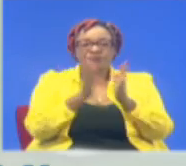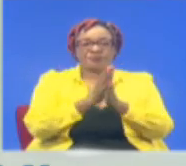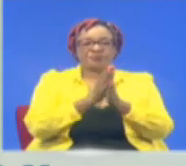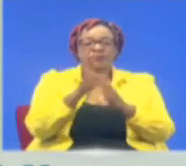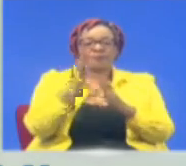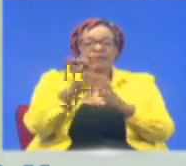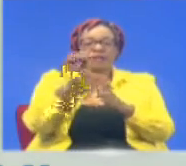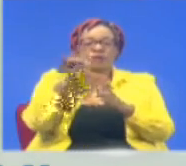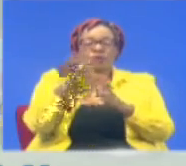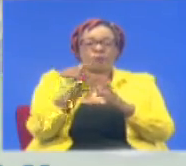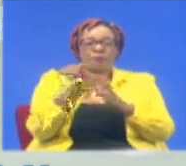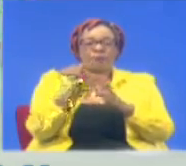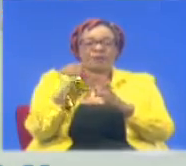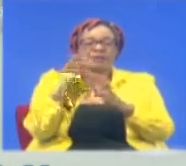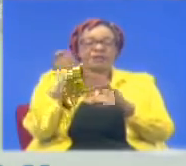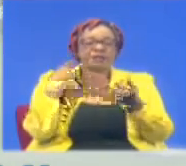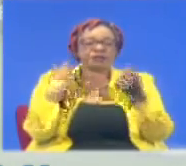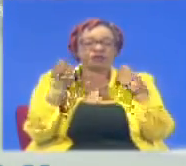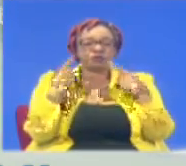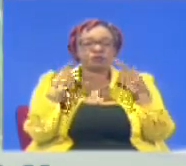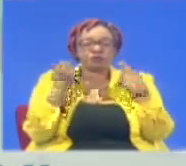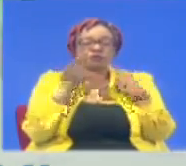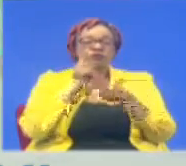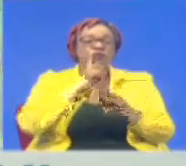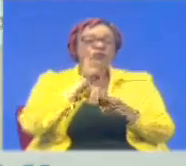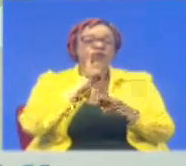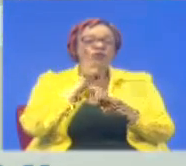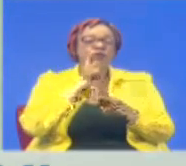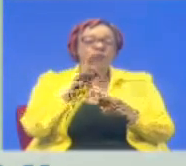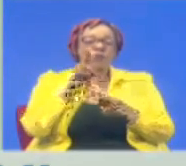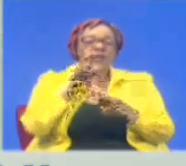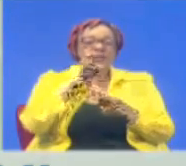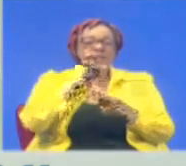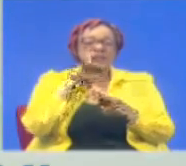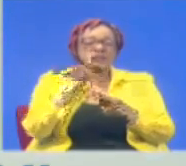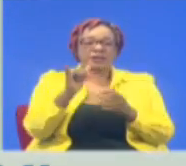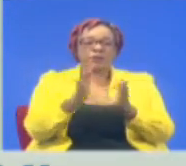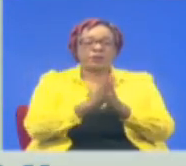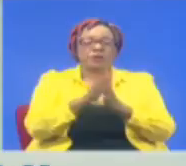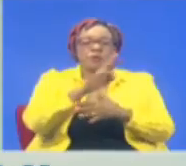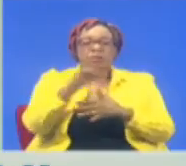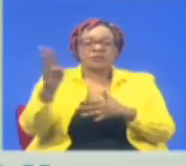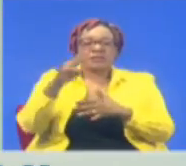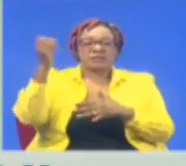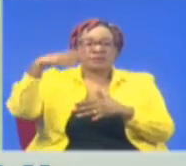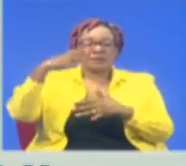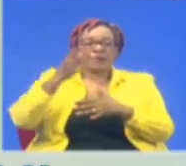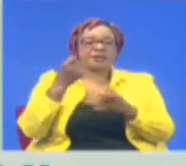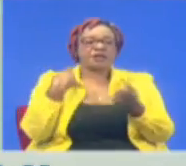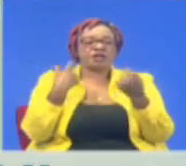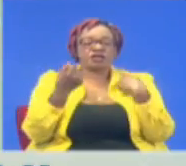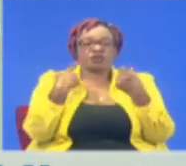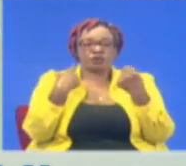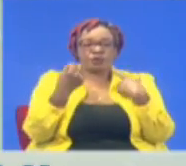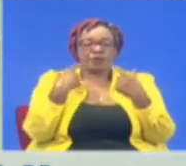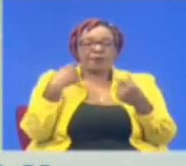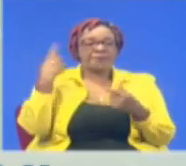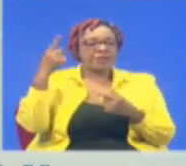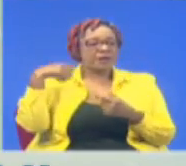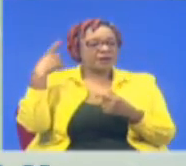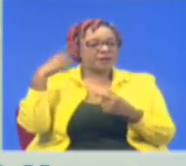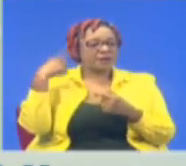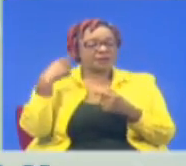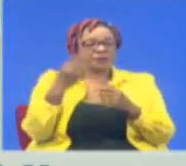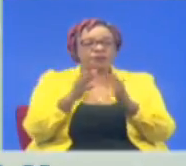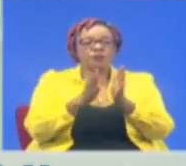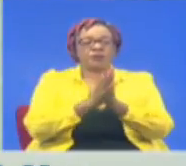United uwanjani Kericho Green. Kesho wanajeshi Ulinzi Stars watachuana na Western Stima uwanjani Kericho Green, nayo Mathare United